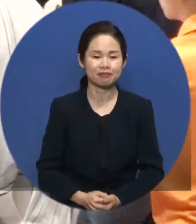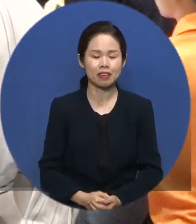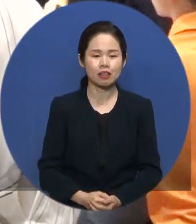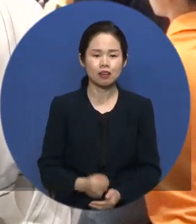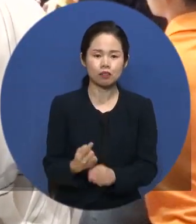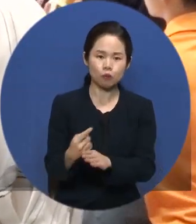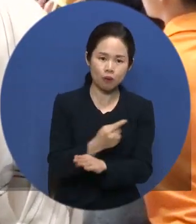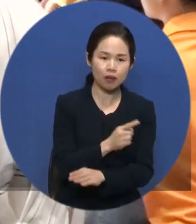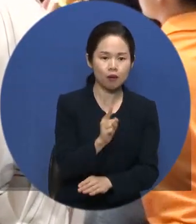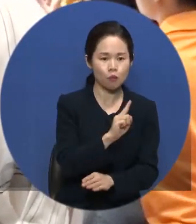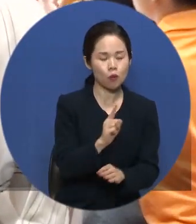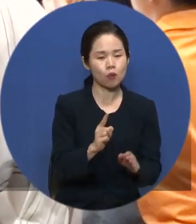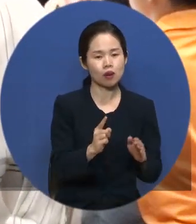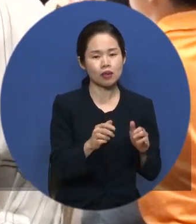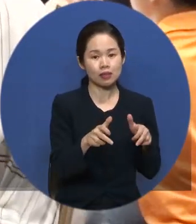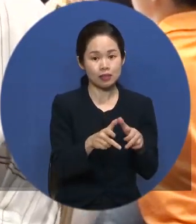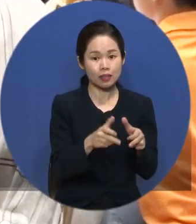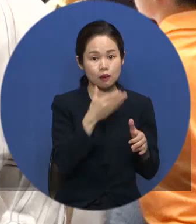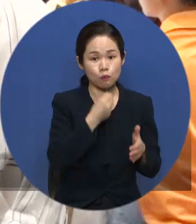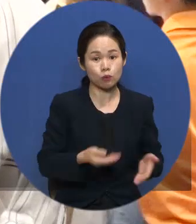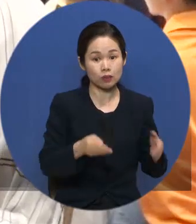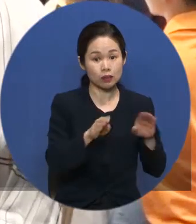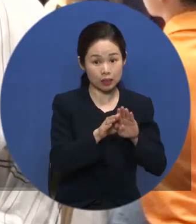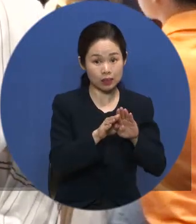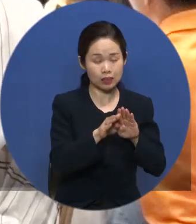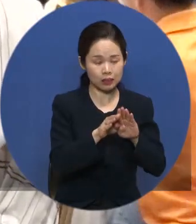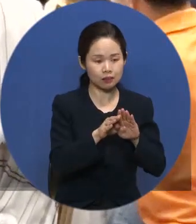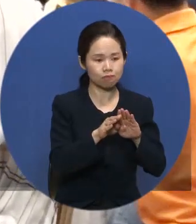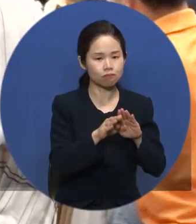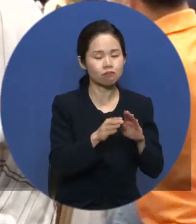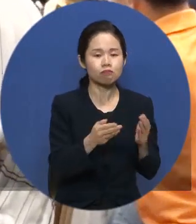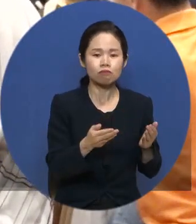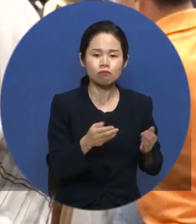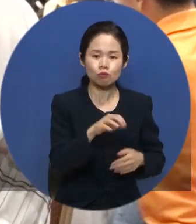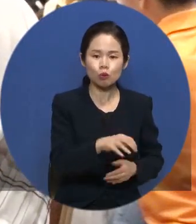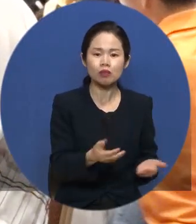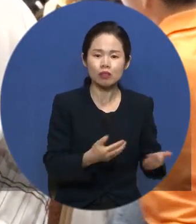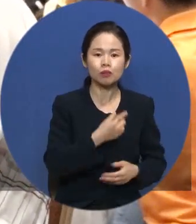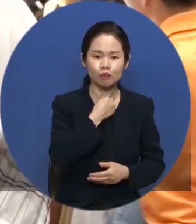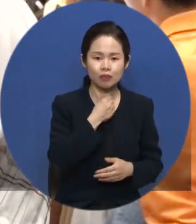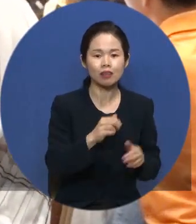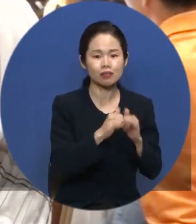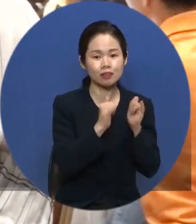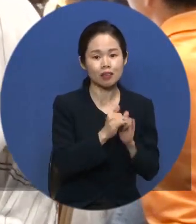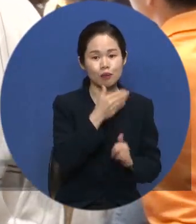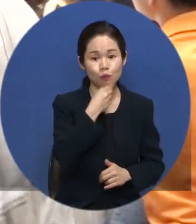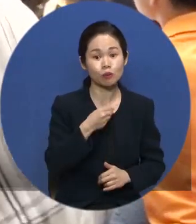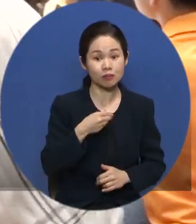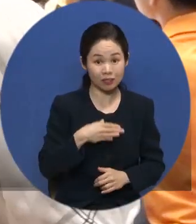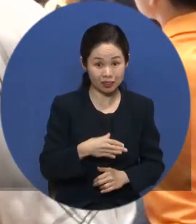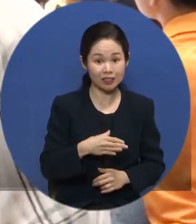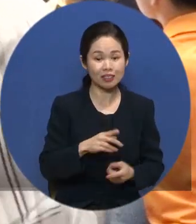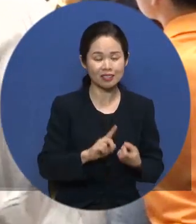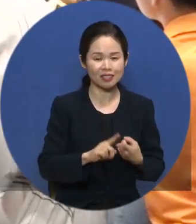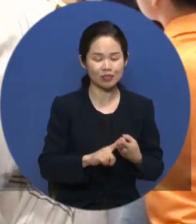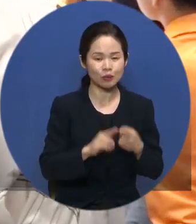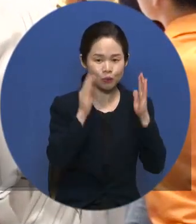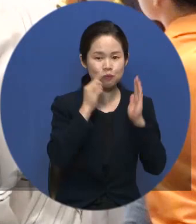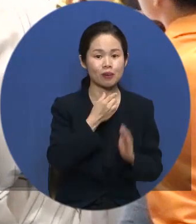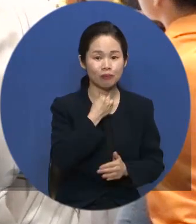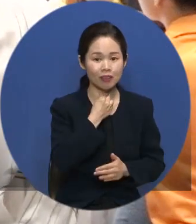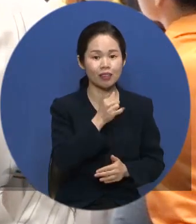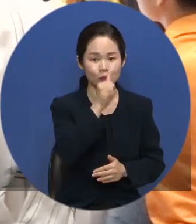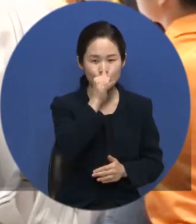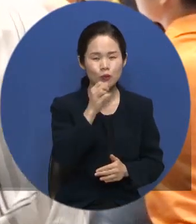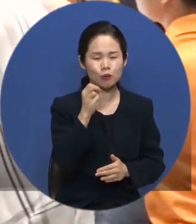뭐 장애인 복지에서 일하고 싶어하는 사회복지 전공자의 희망자도 굉장히 많고요. 그 내용은 굉장히 다양했던